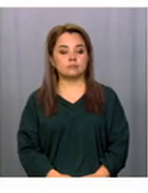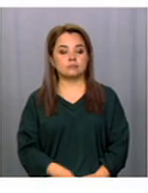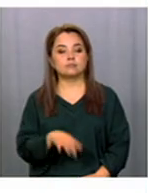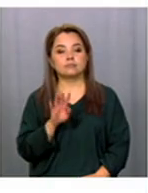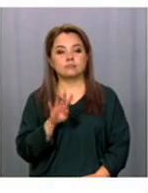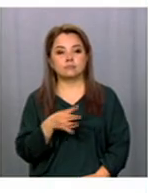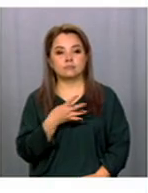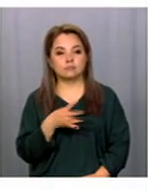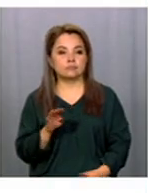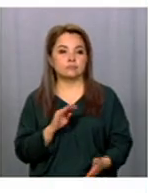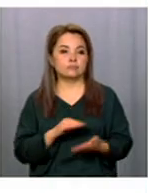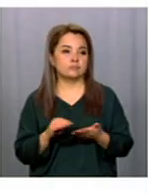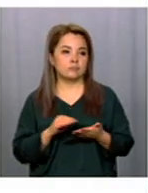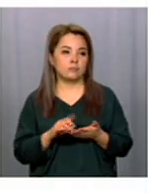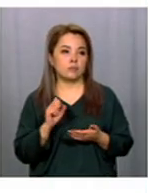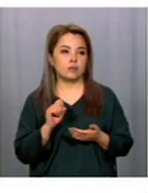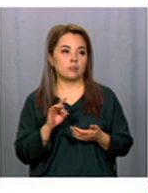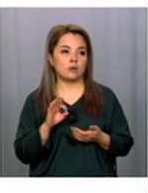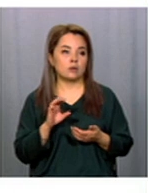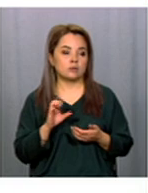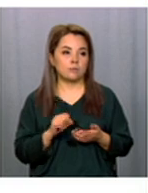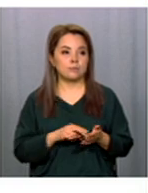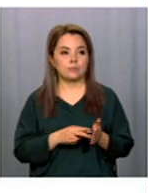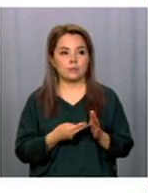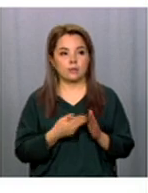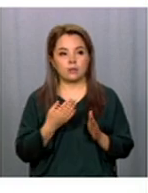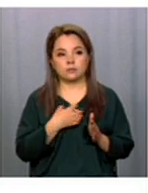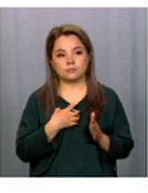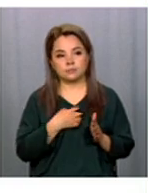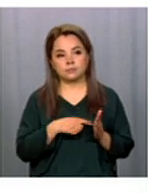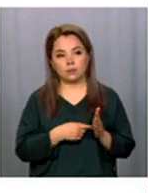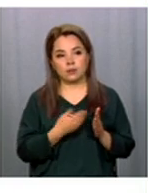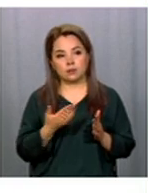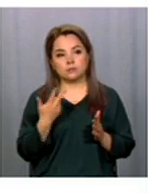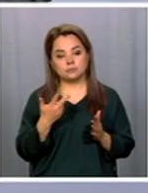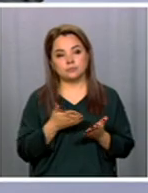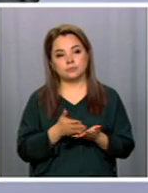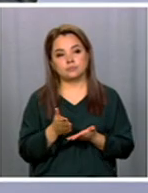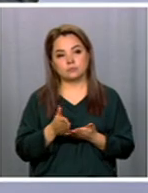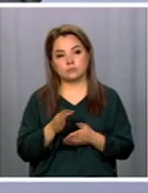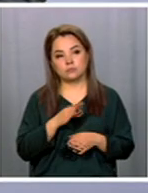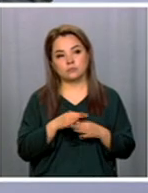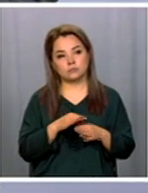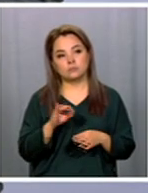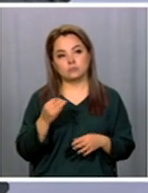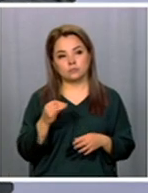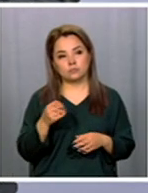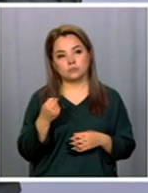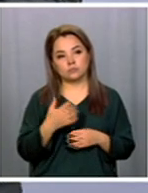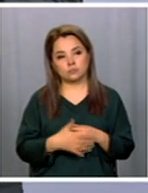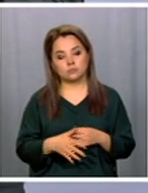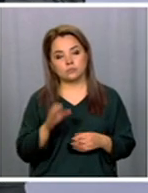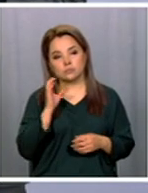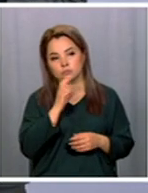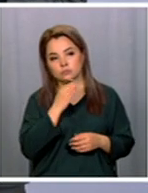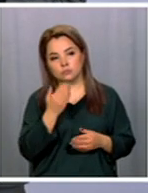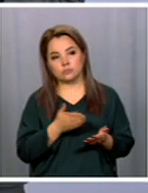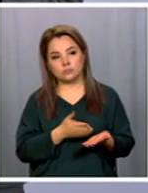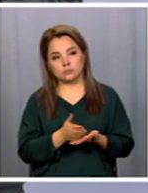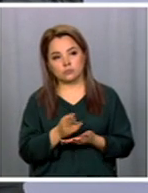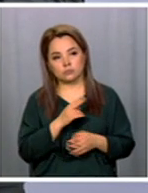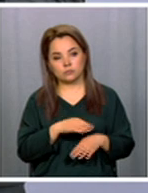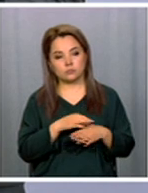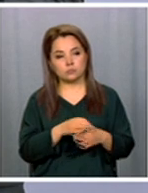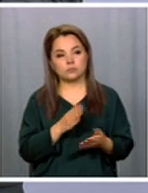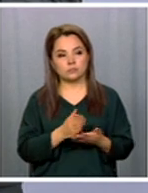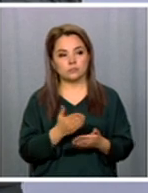аударайық. Яғни «Барбаросса» жоспарының негізгі мақсаттары үш бағытта жүрді: оңтүстік, орталық және солтүстік бағытта